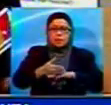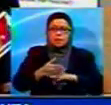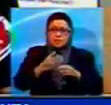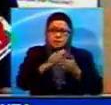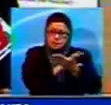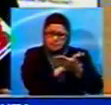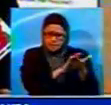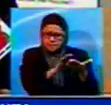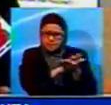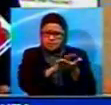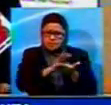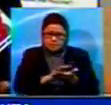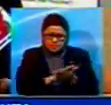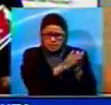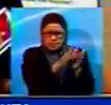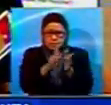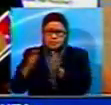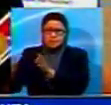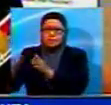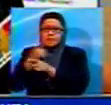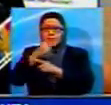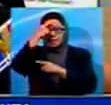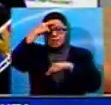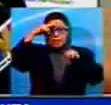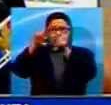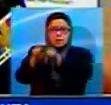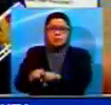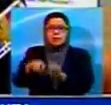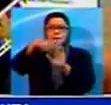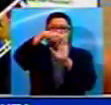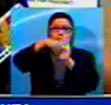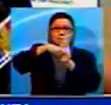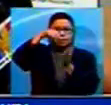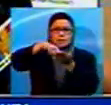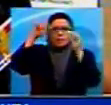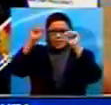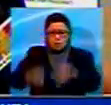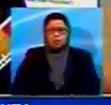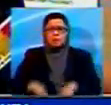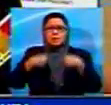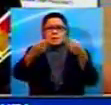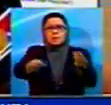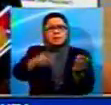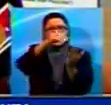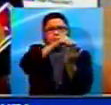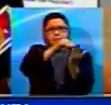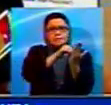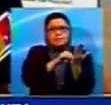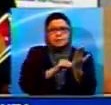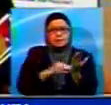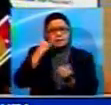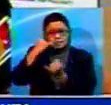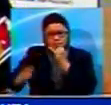persiapan supaya persetujuan dari segi prinsip ini dapat diberi pengisian dan akhirnya